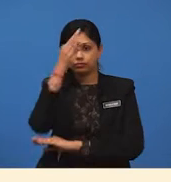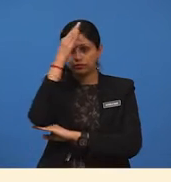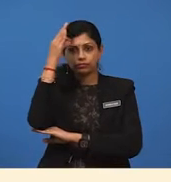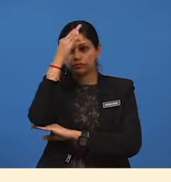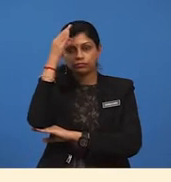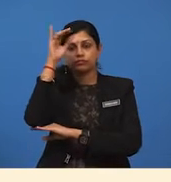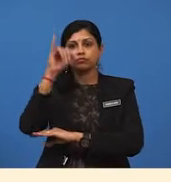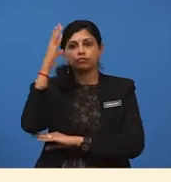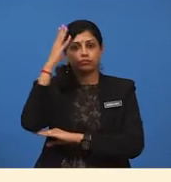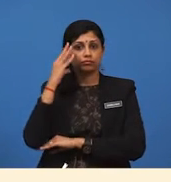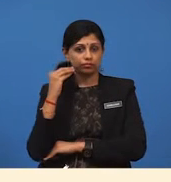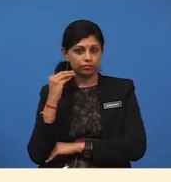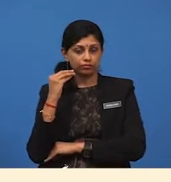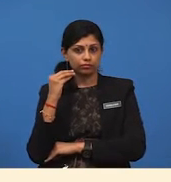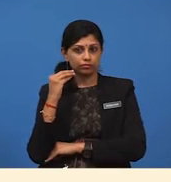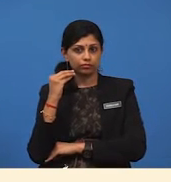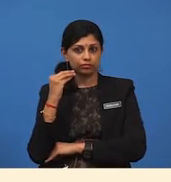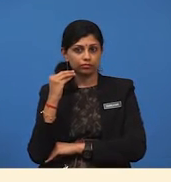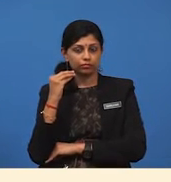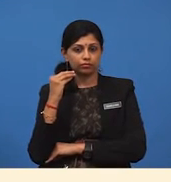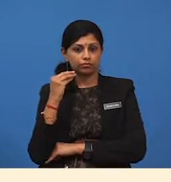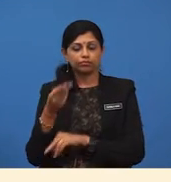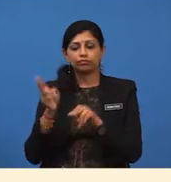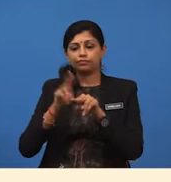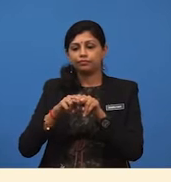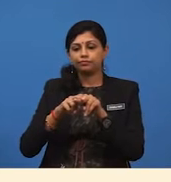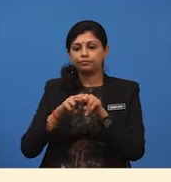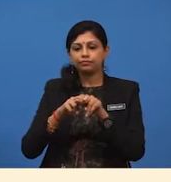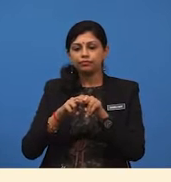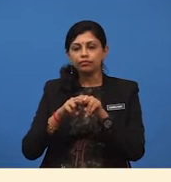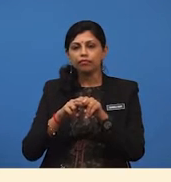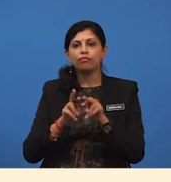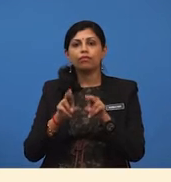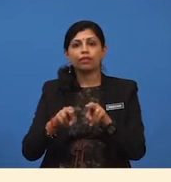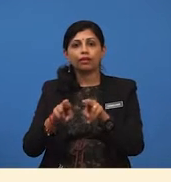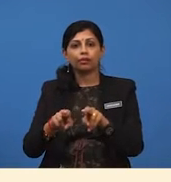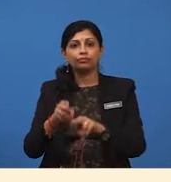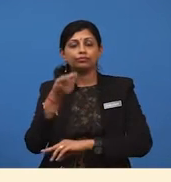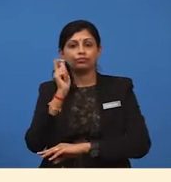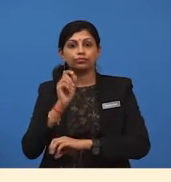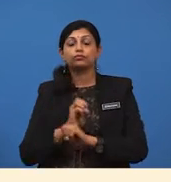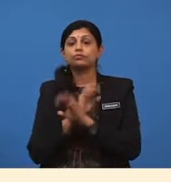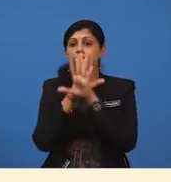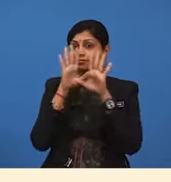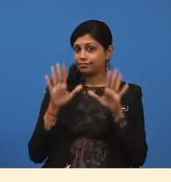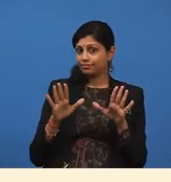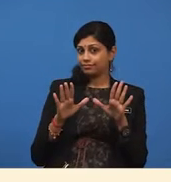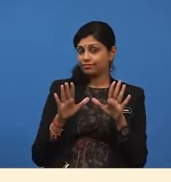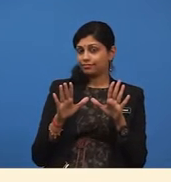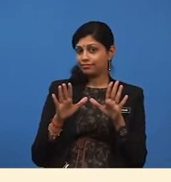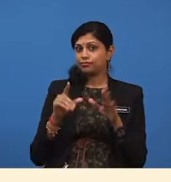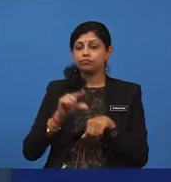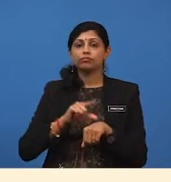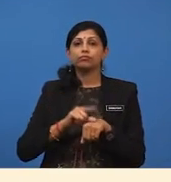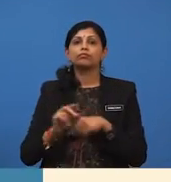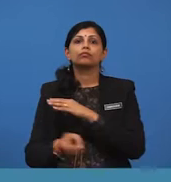Faktor-faktor yang mempengaruhi peningkatan magnitud arus aruhan itu tadi dapat dijelaskan melalui hukum Faraday.